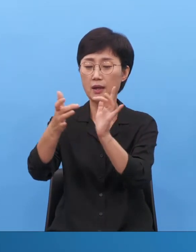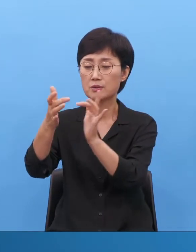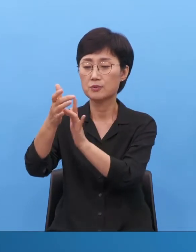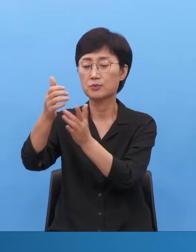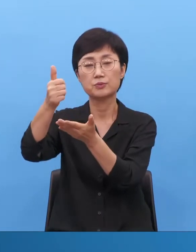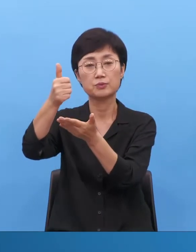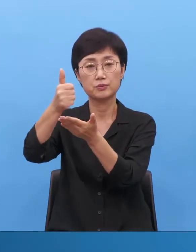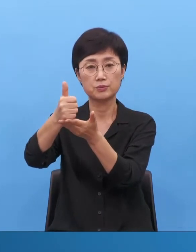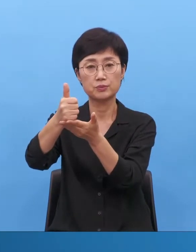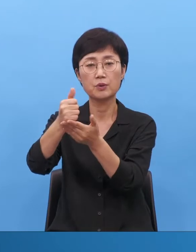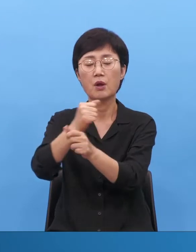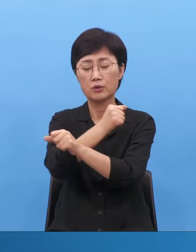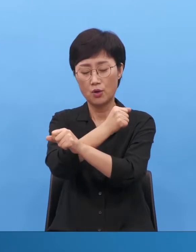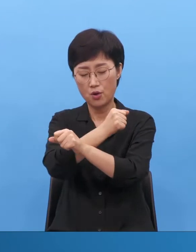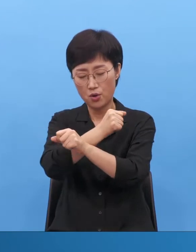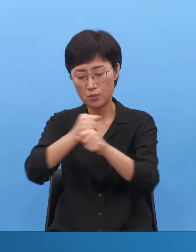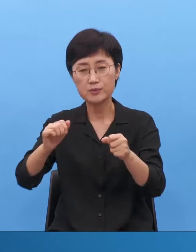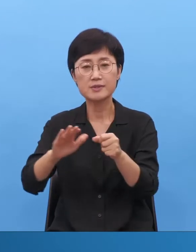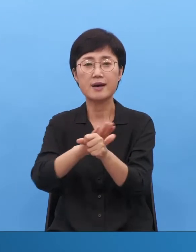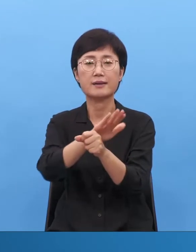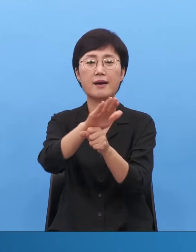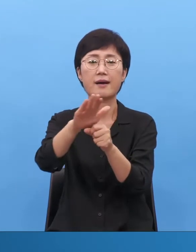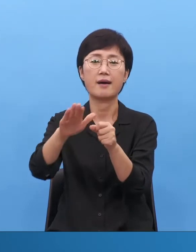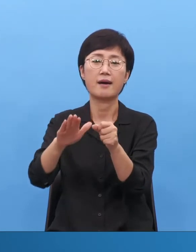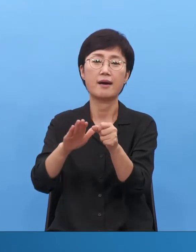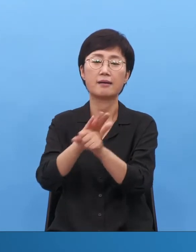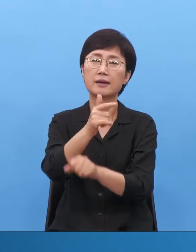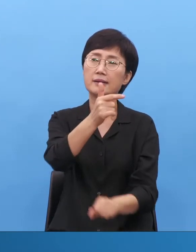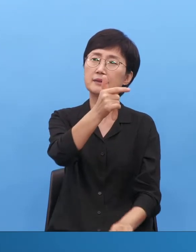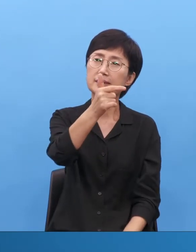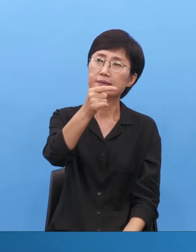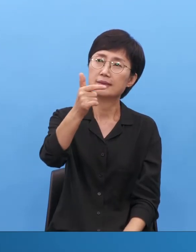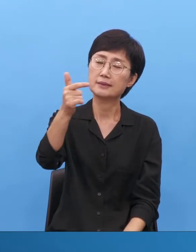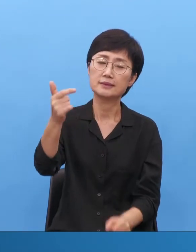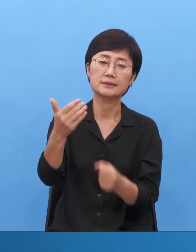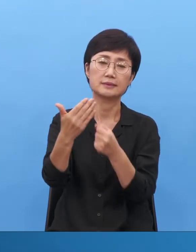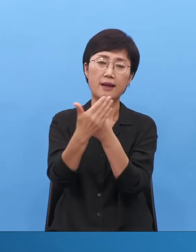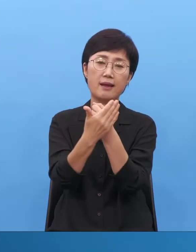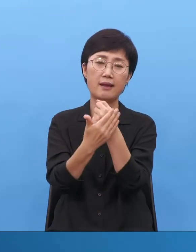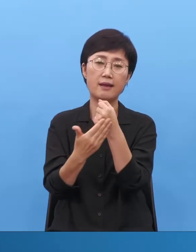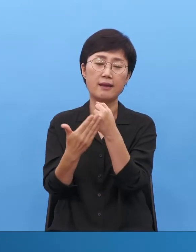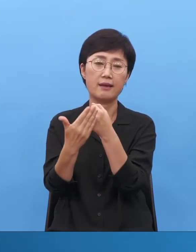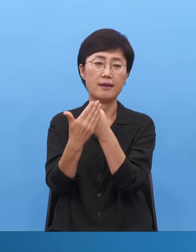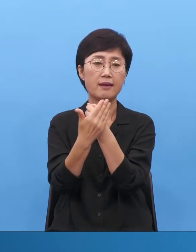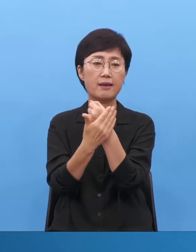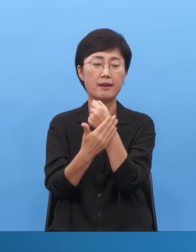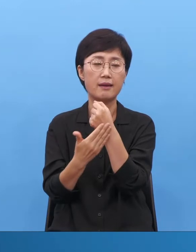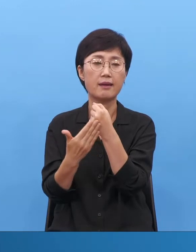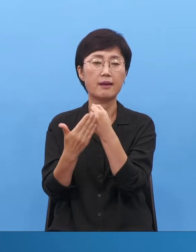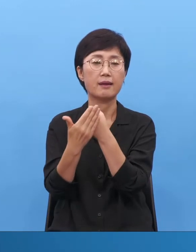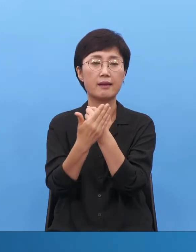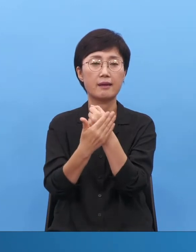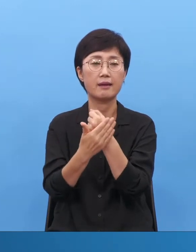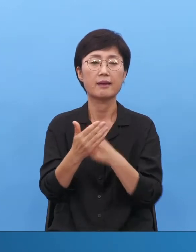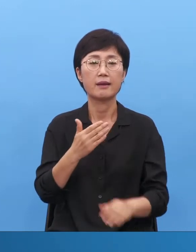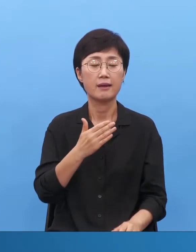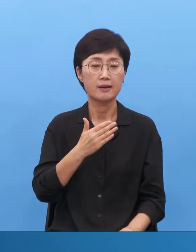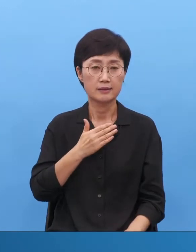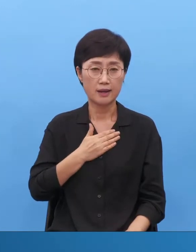주에서 넓은 사랑 그 거신 은혜는